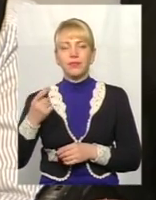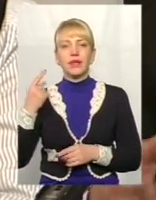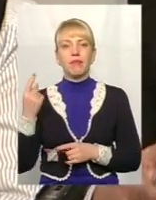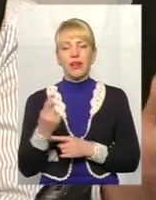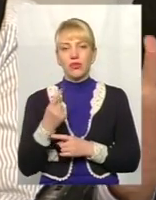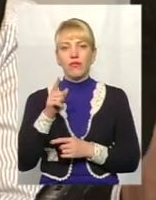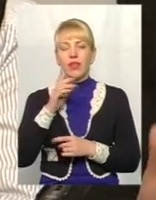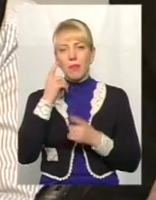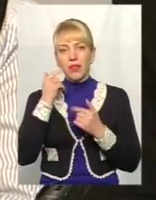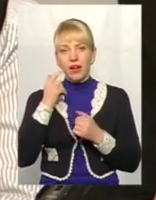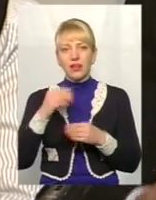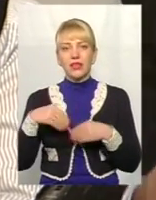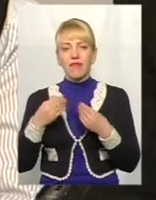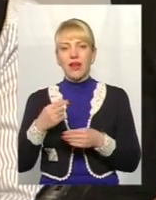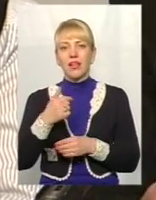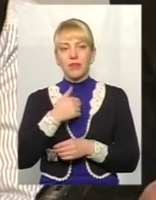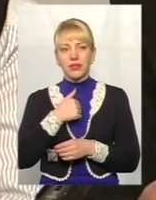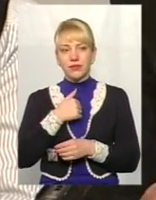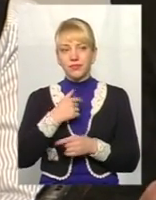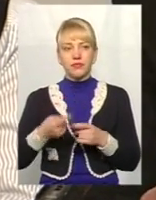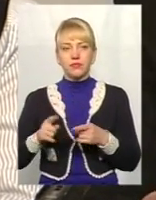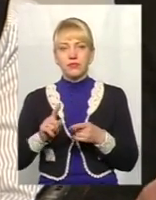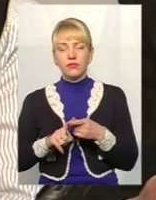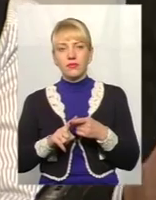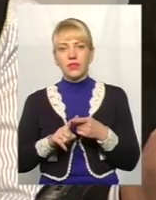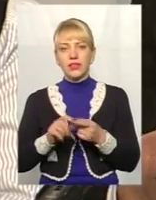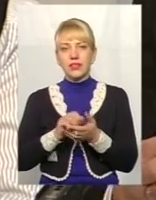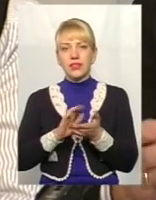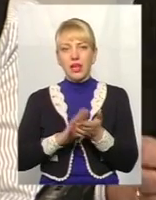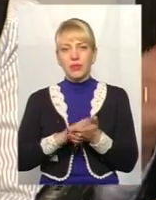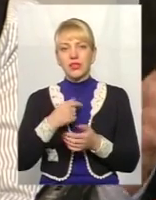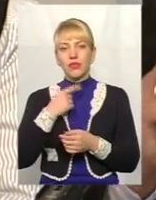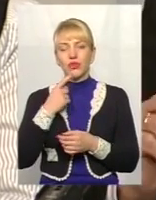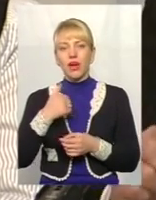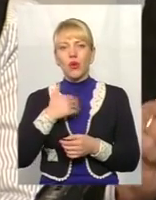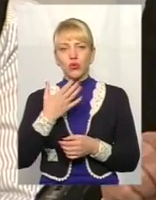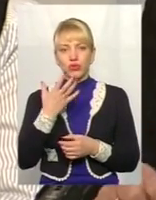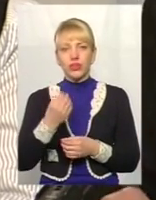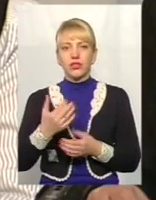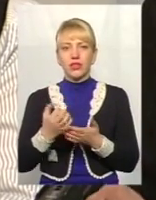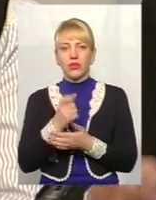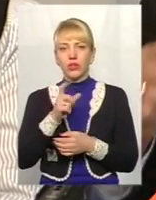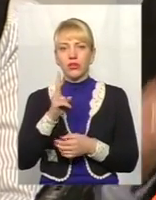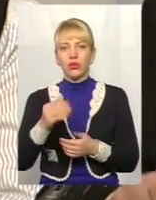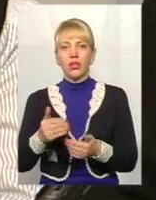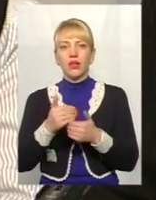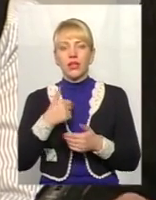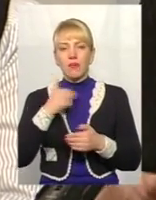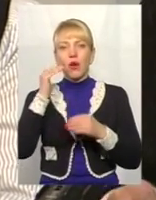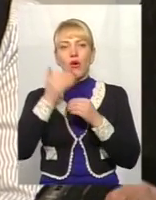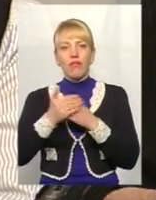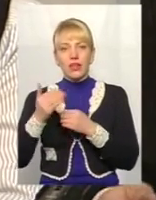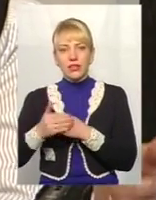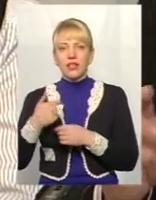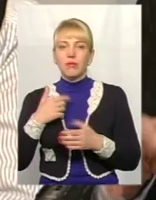першою. Вона плакала, давала мені цю запис і каже, я хочу знайти ще тих людей, які допомагали нам ховатися.